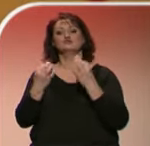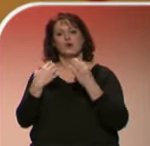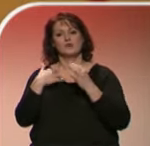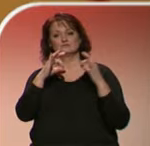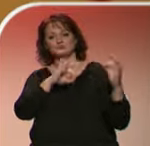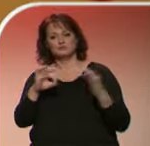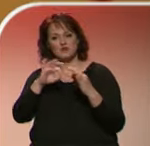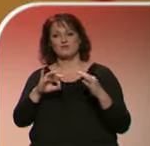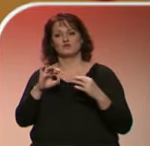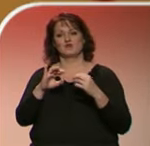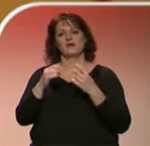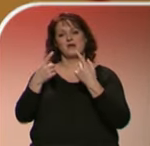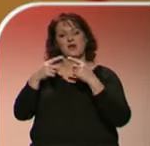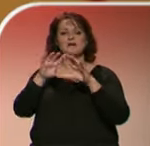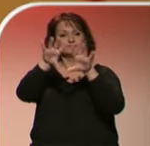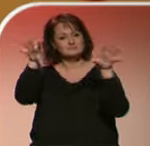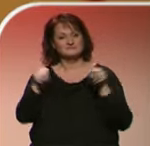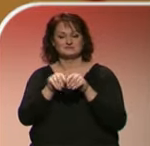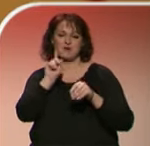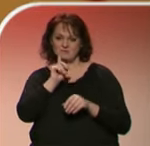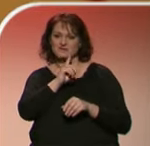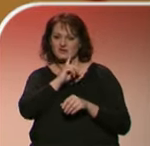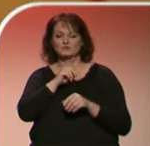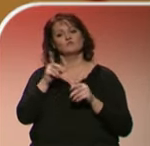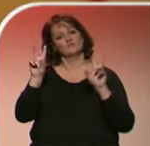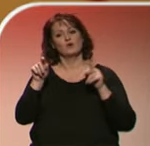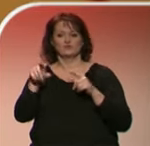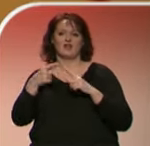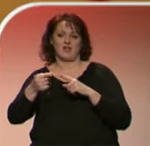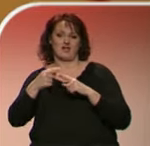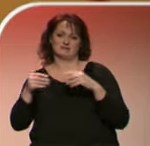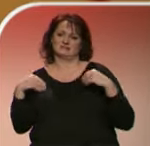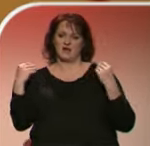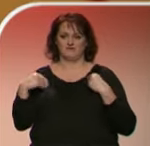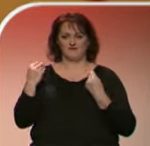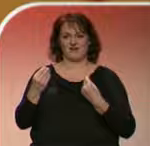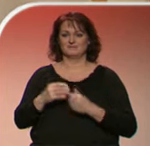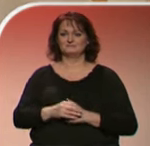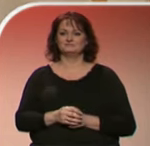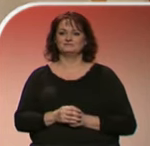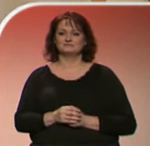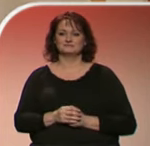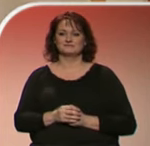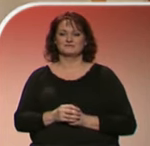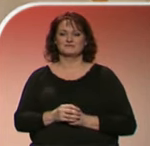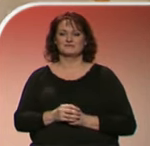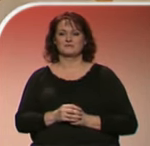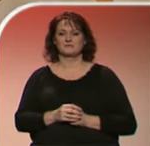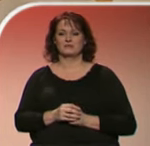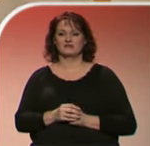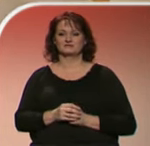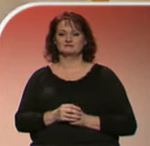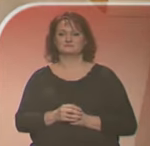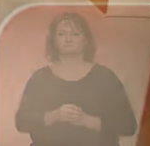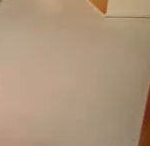z maminky trénujeme, takže je to opravdu spíš pro legraci a pro zábavu a tak, aby... Dějhači, Kristýnko, tak